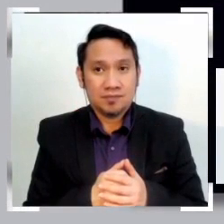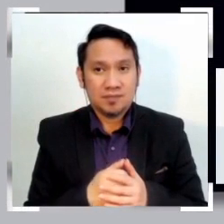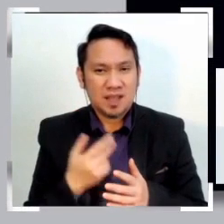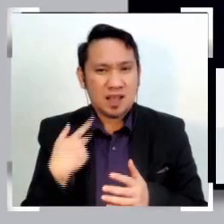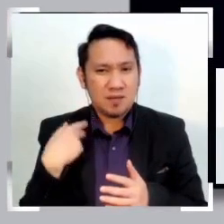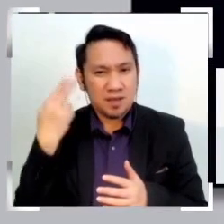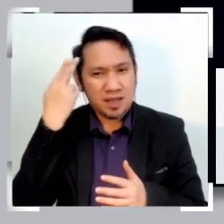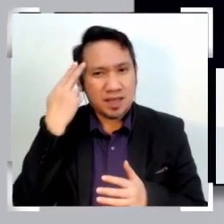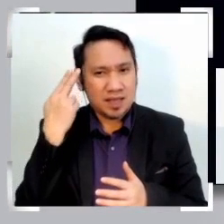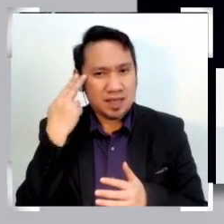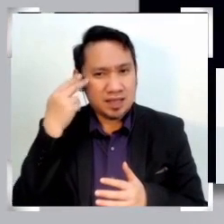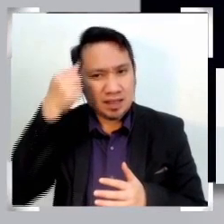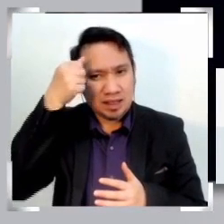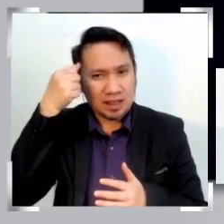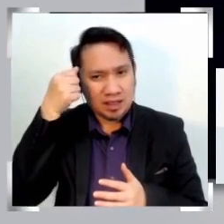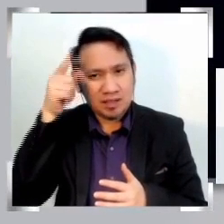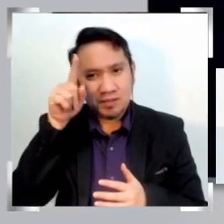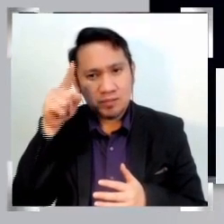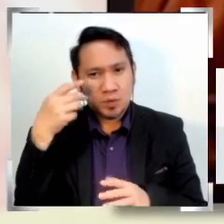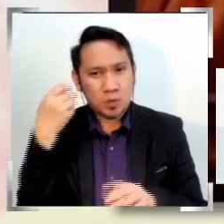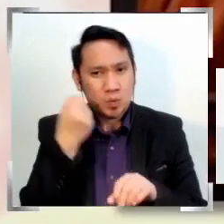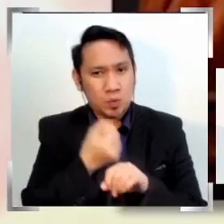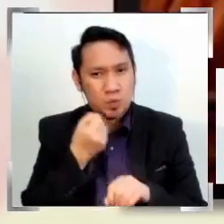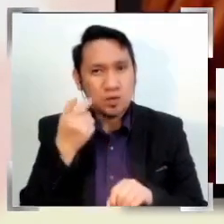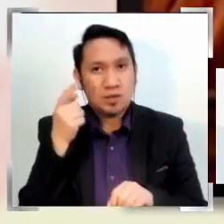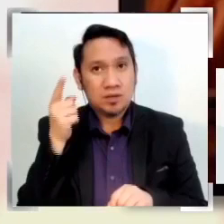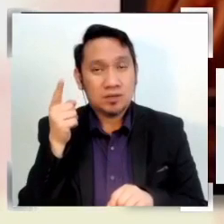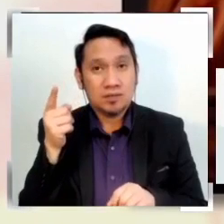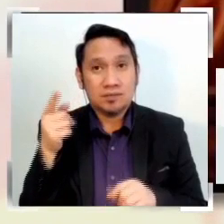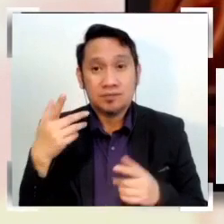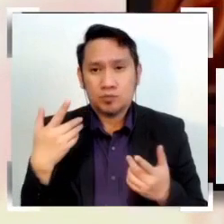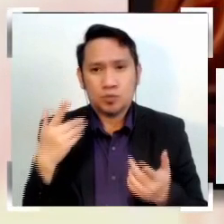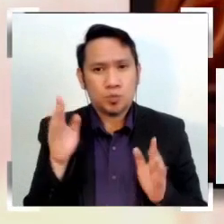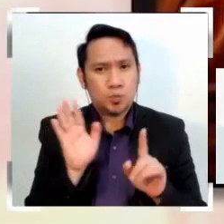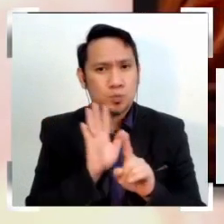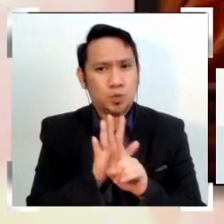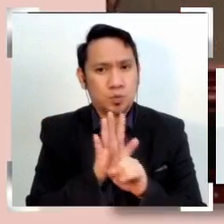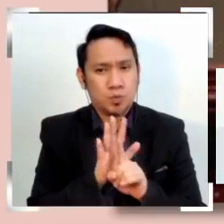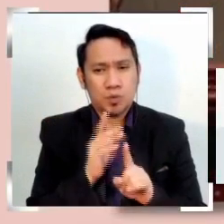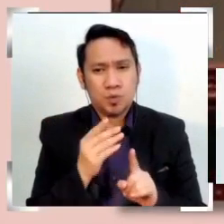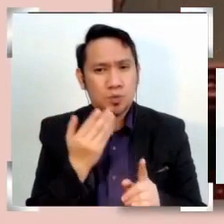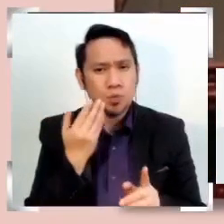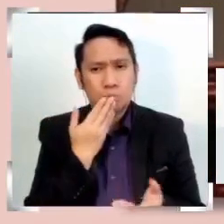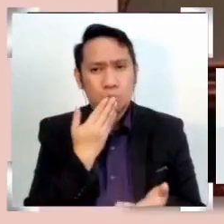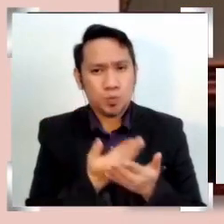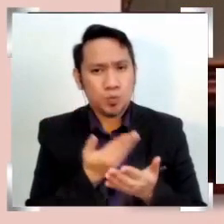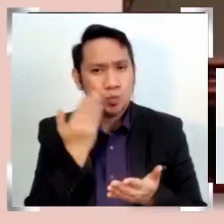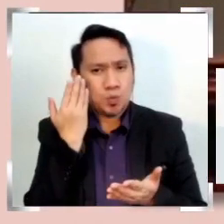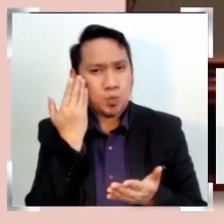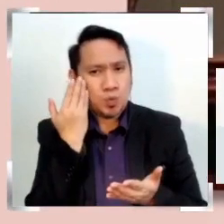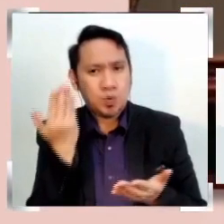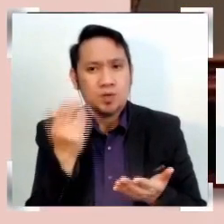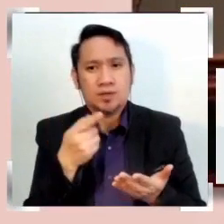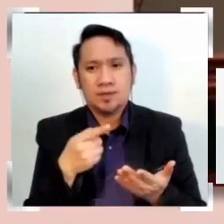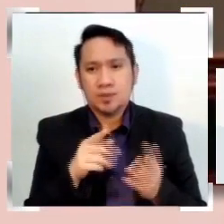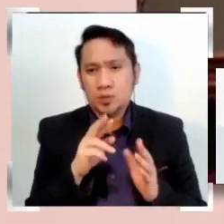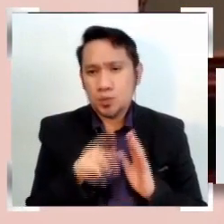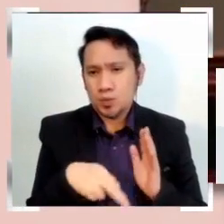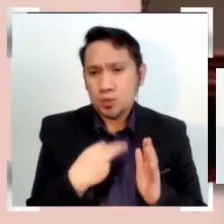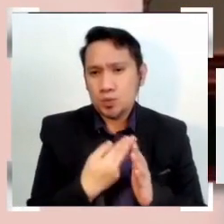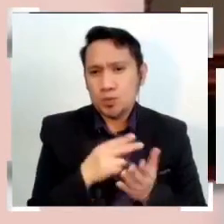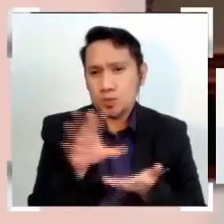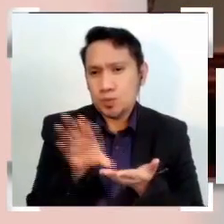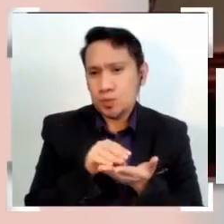cause of death ni Willie. Kilala si Willie sa impersonation ng ilan sa mga dating pangulo. Nakatakdang i-cremate ang labi ni Willie